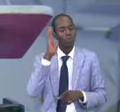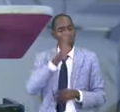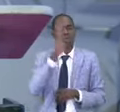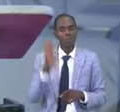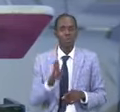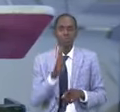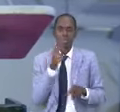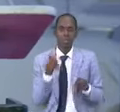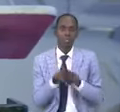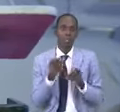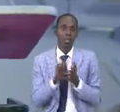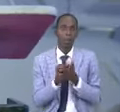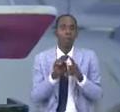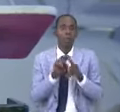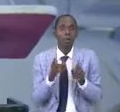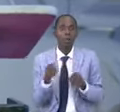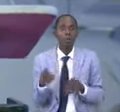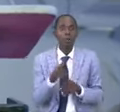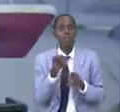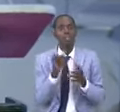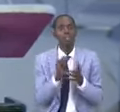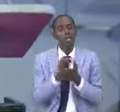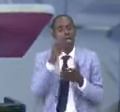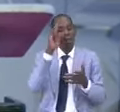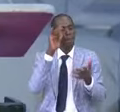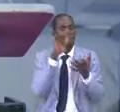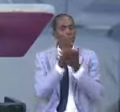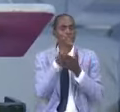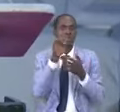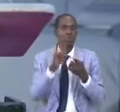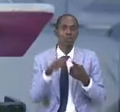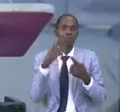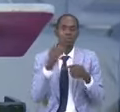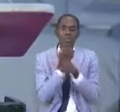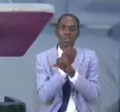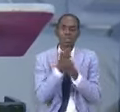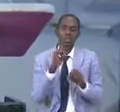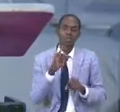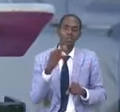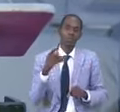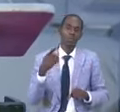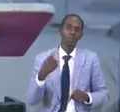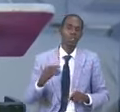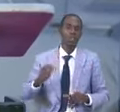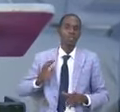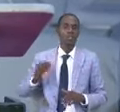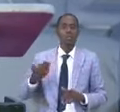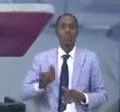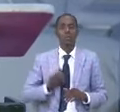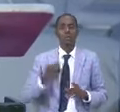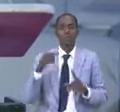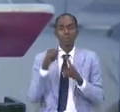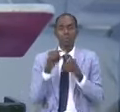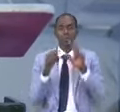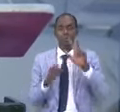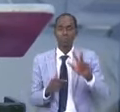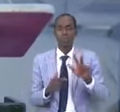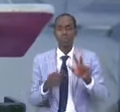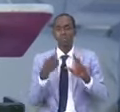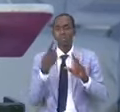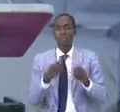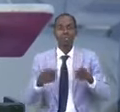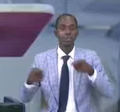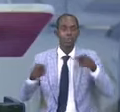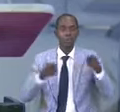le âme troisième point maintenant la domination des pèlerins triomphant la domination